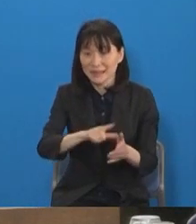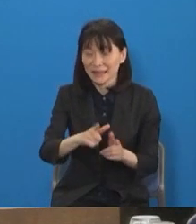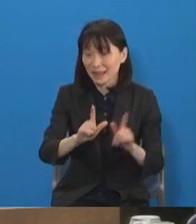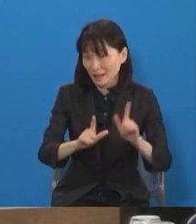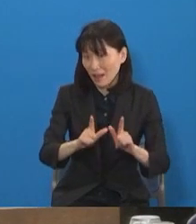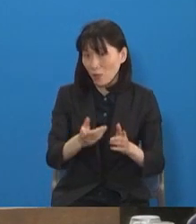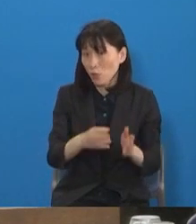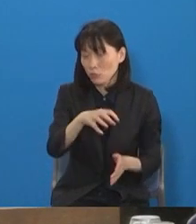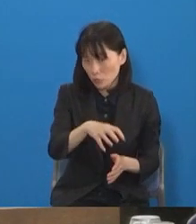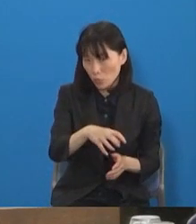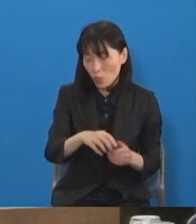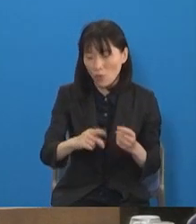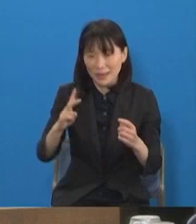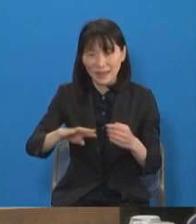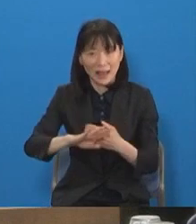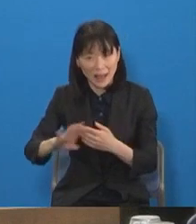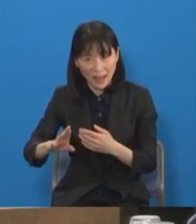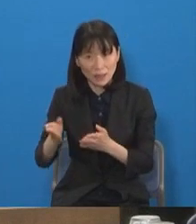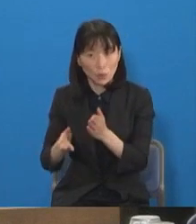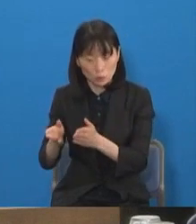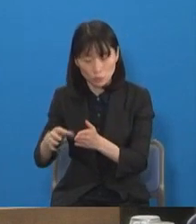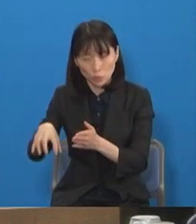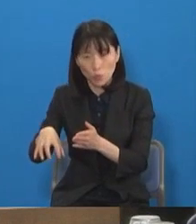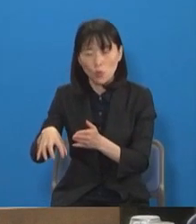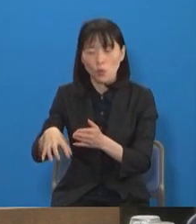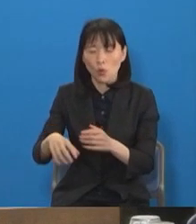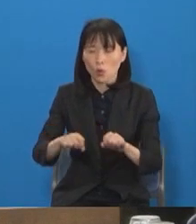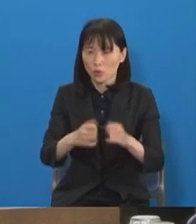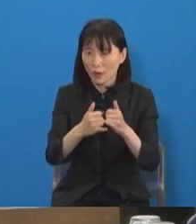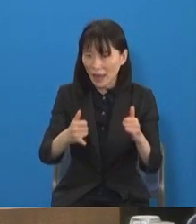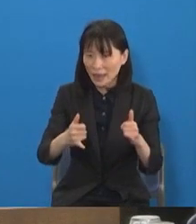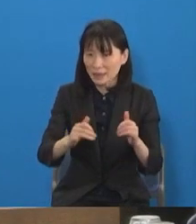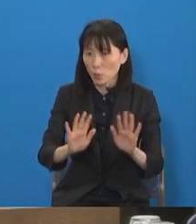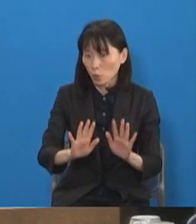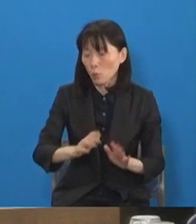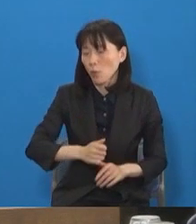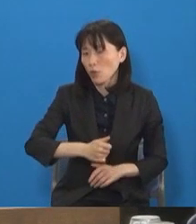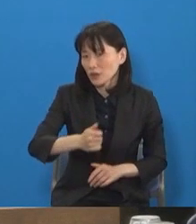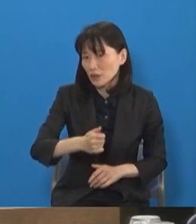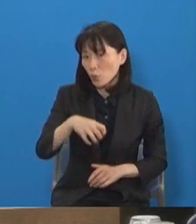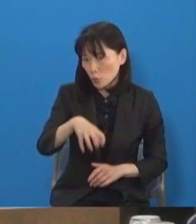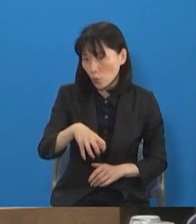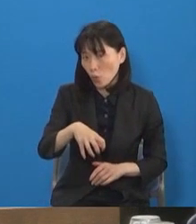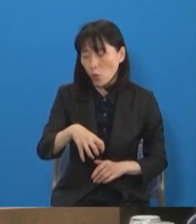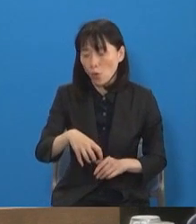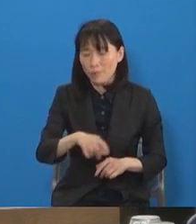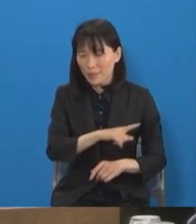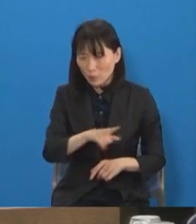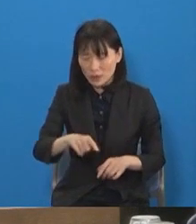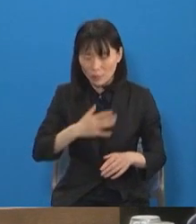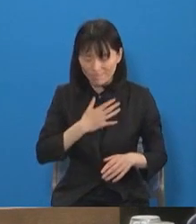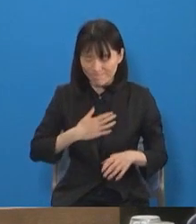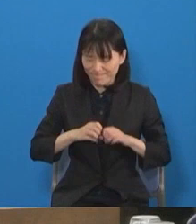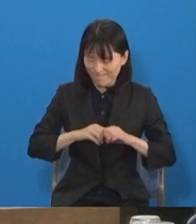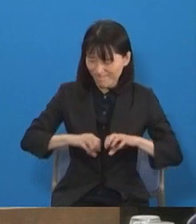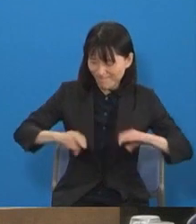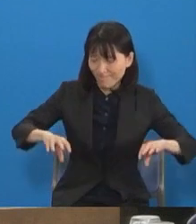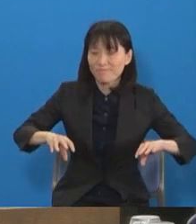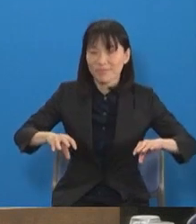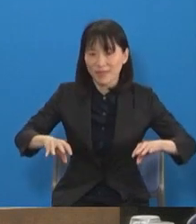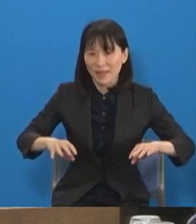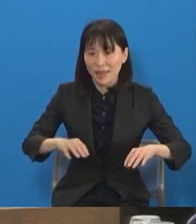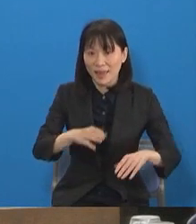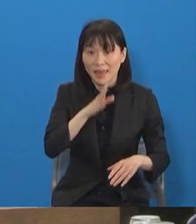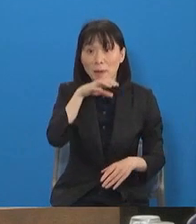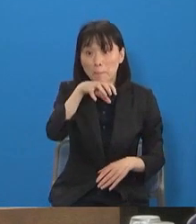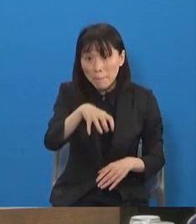所、認可外保育施設、そして障害児通所支援事業所の周知徹底後、各施設の